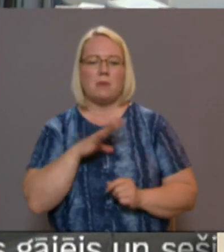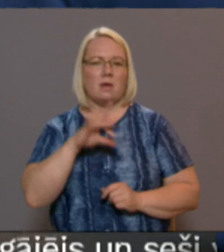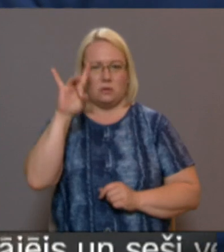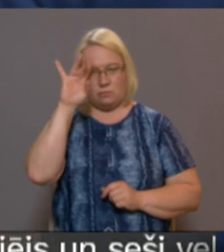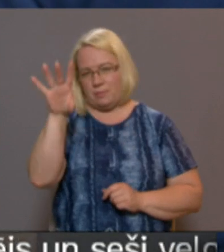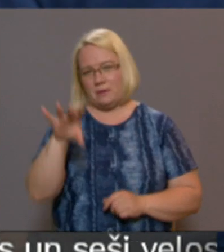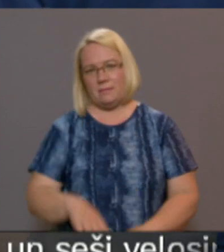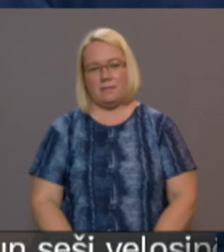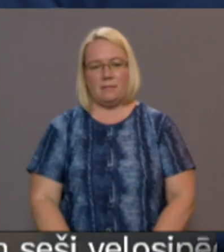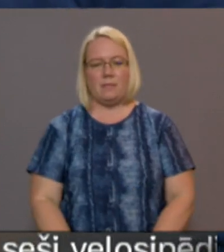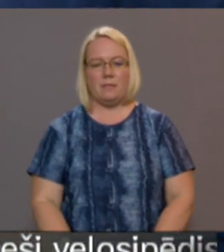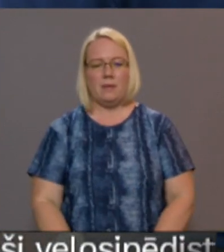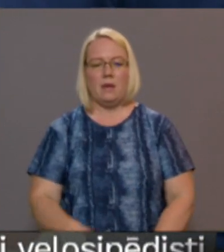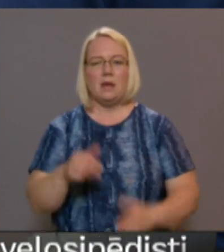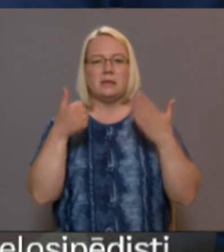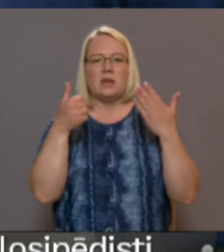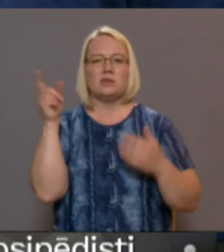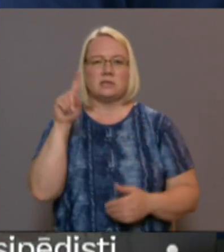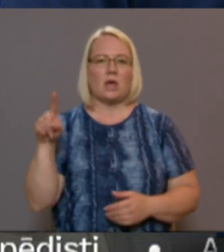fantastiski. Apmēram 6 sekundes. Jā.